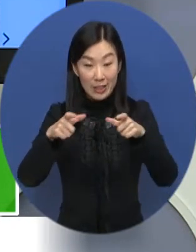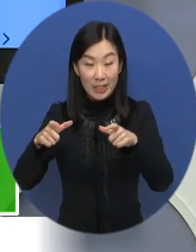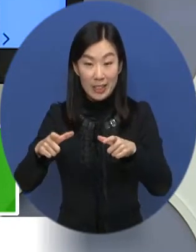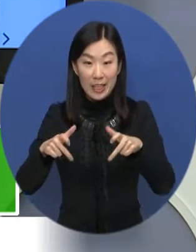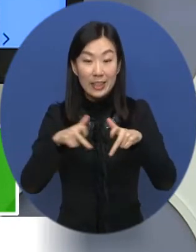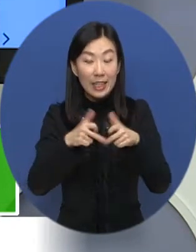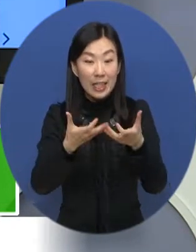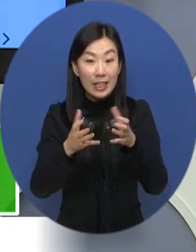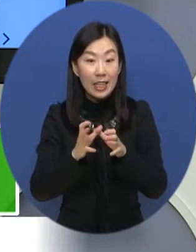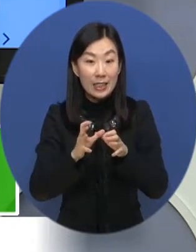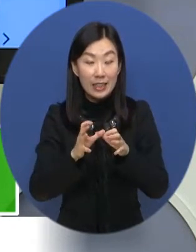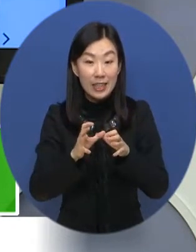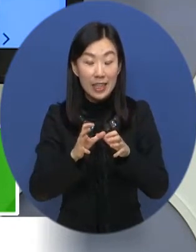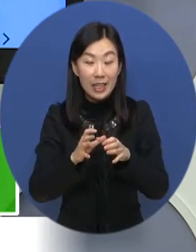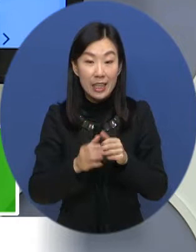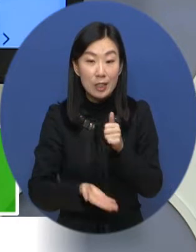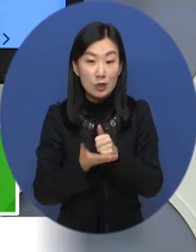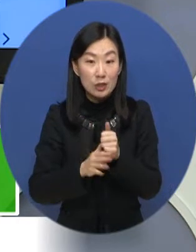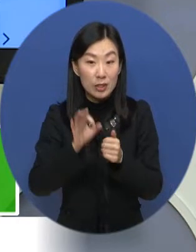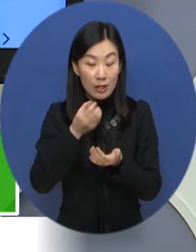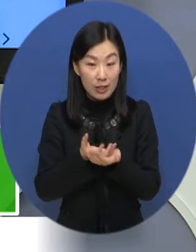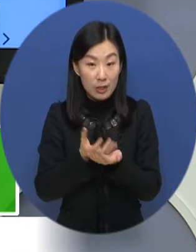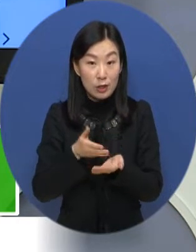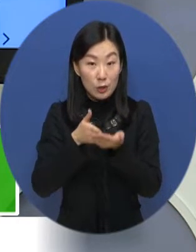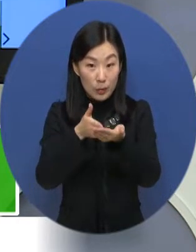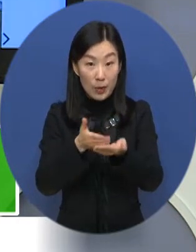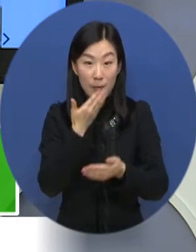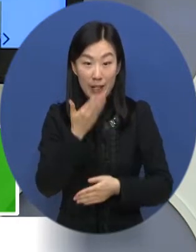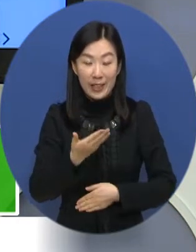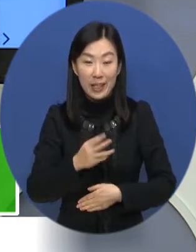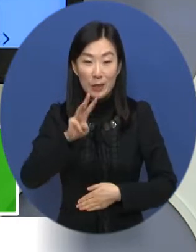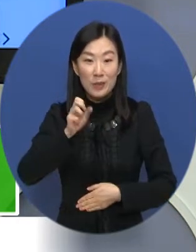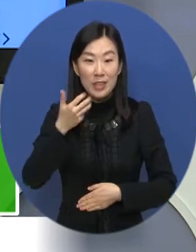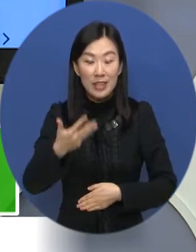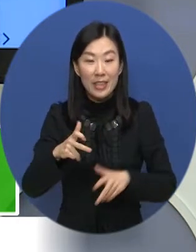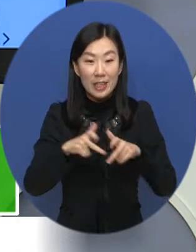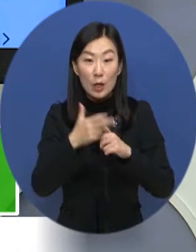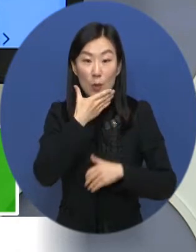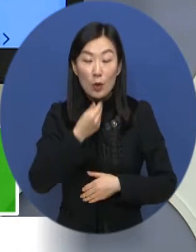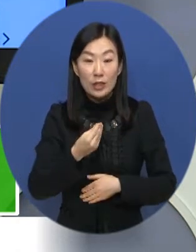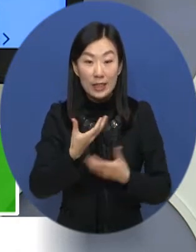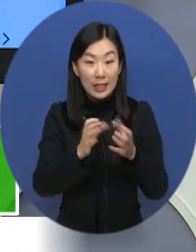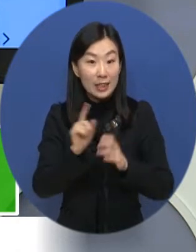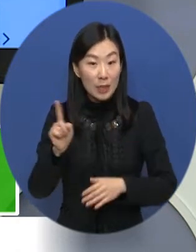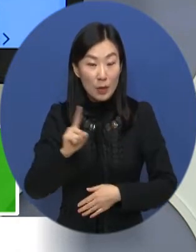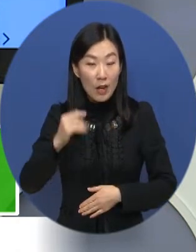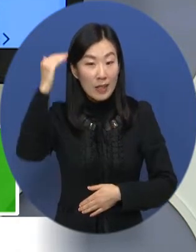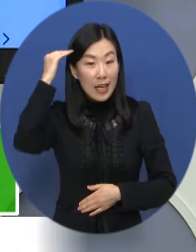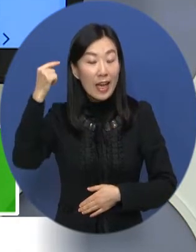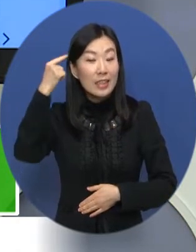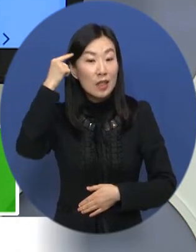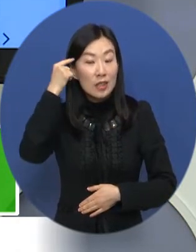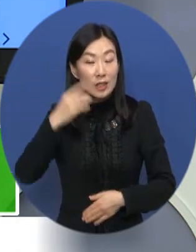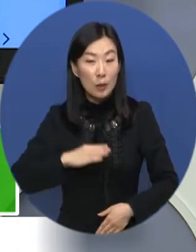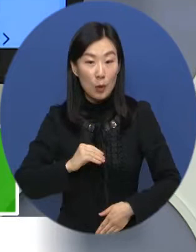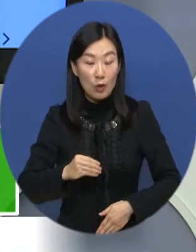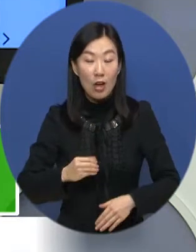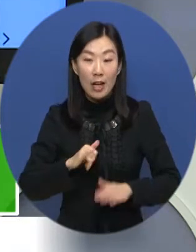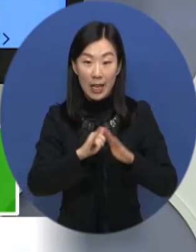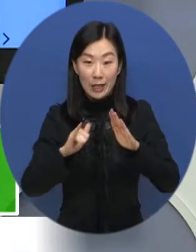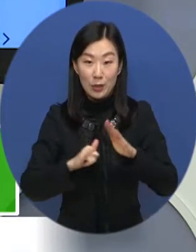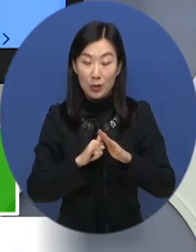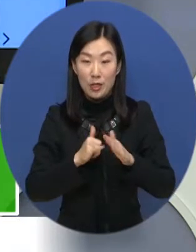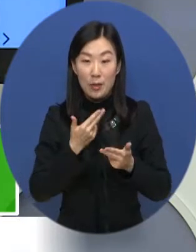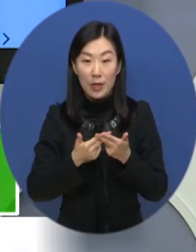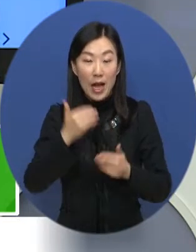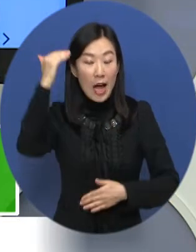해당지역정부또는 장애인단체에추천서를제출할수있습니다.이 28개장애인복지단체에는 한국정신건강가족 협회,